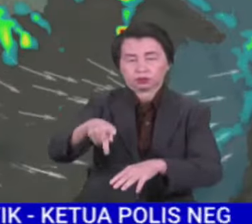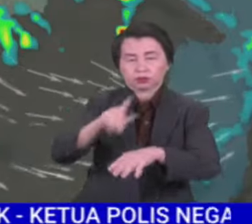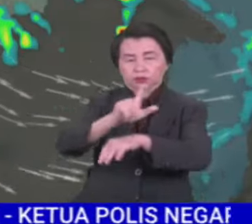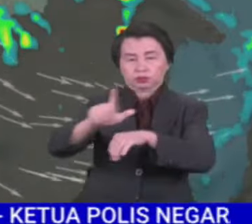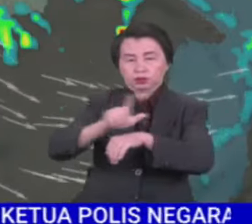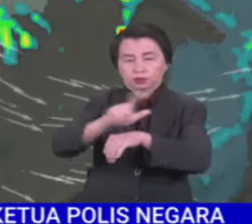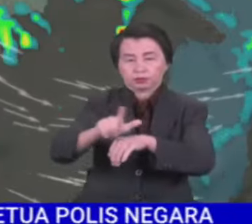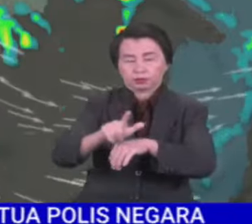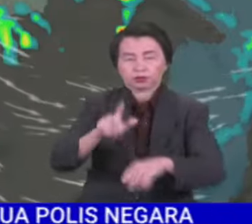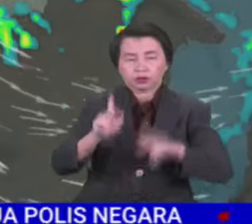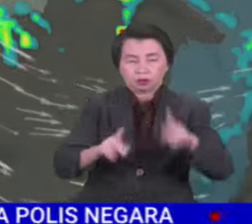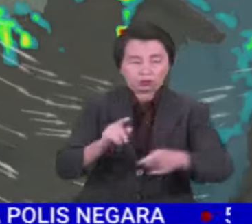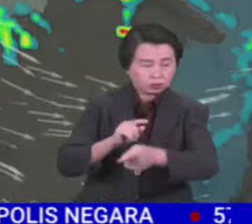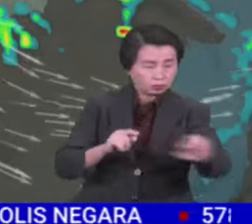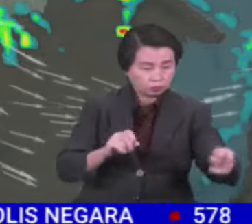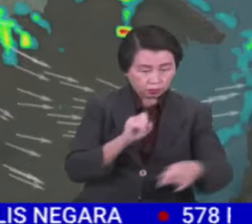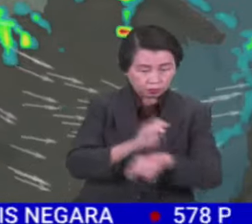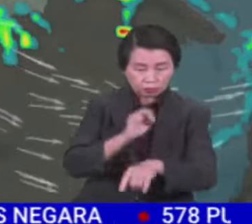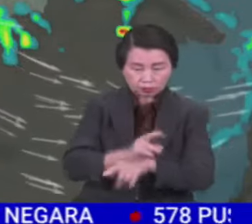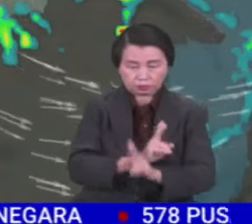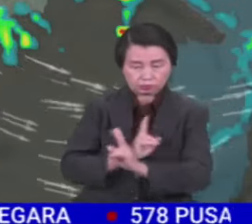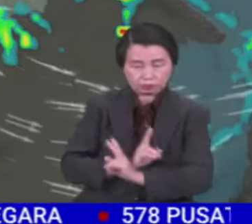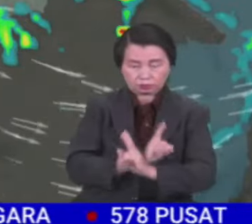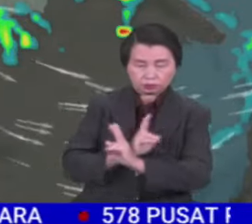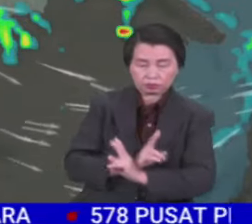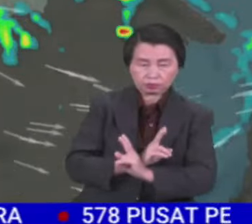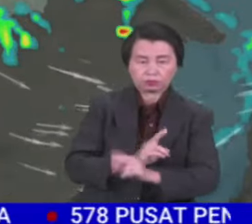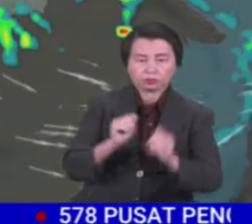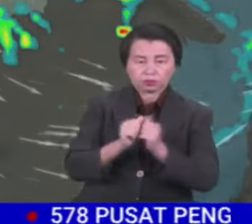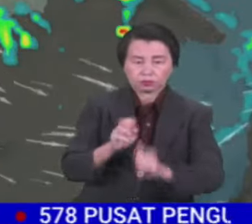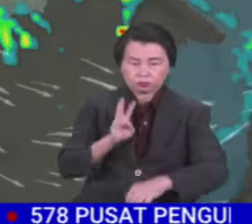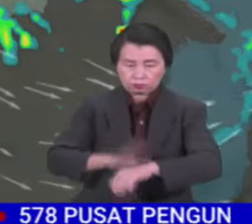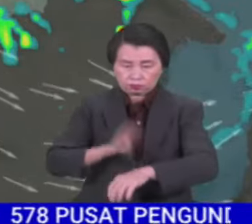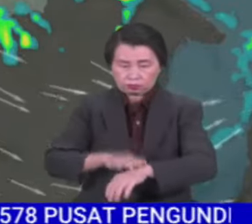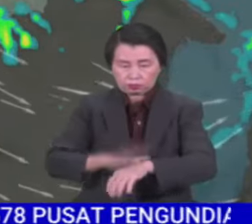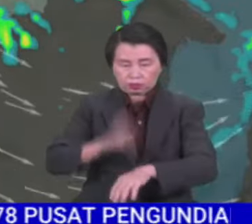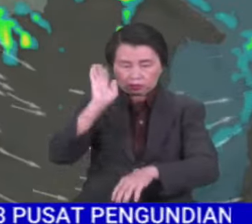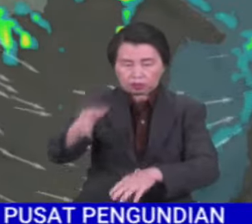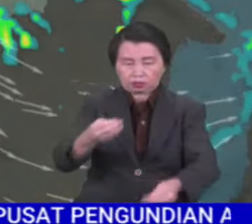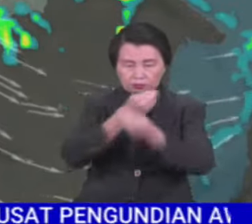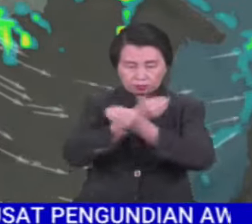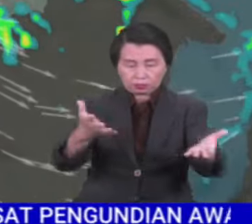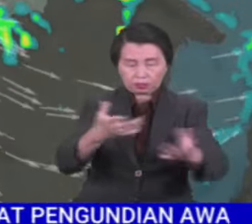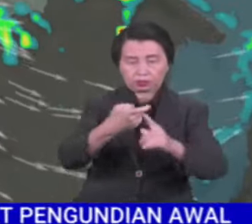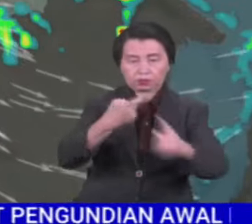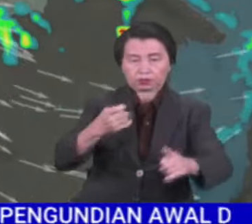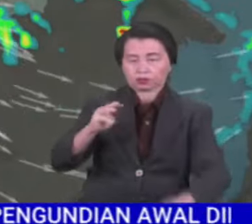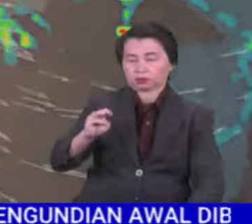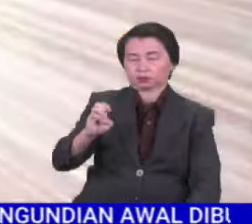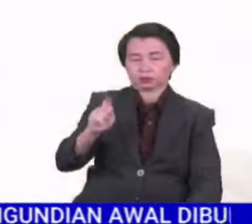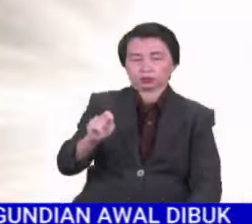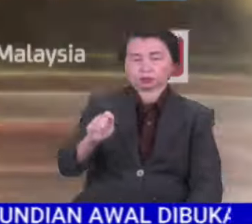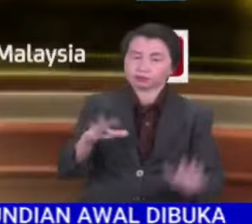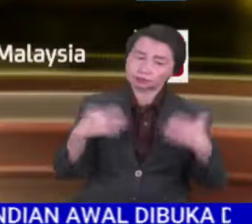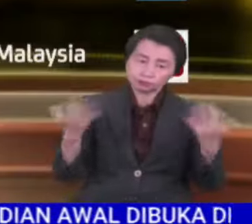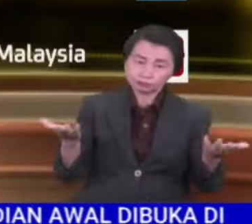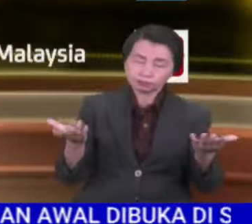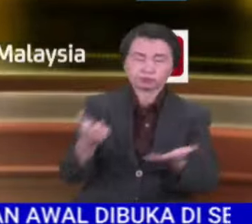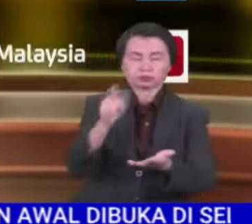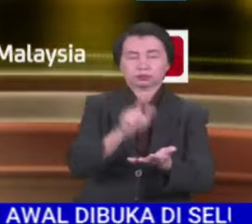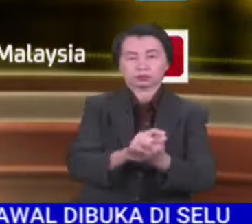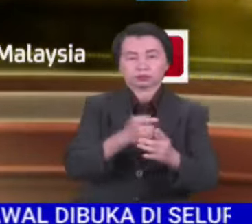Justru itu, orang awam dinasihatkan untuk sentiasa berhati-hati dan peka dengan amaran yang bakal dikeluarkan oleh Met Malaysia. Baiklah, sekian sahaja